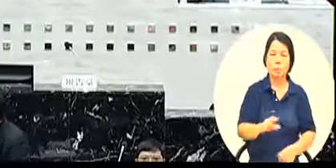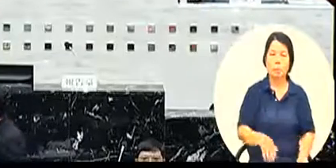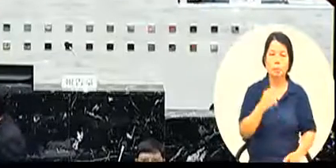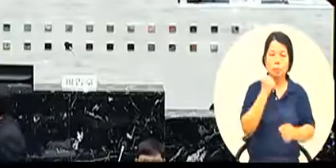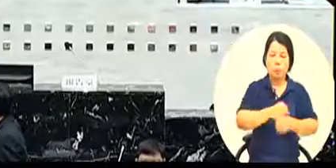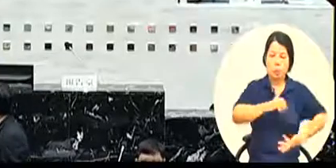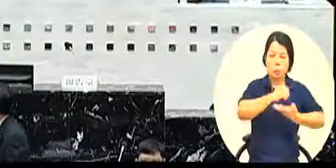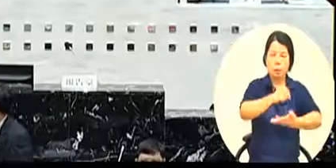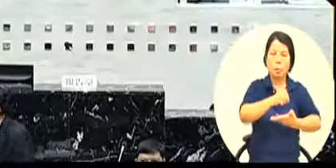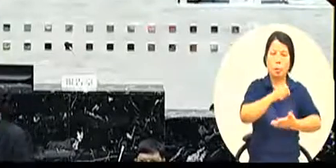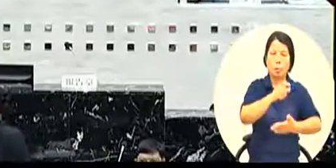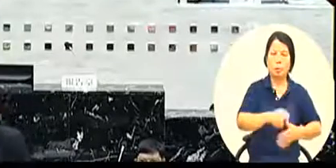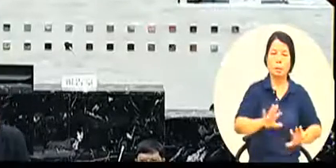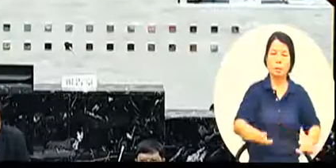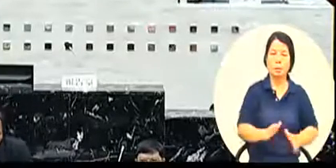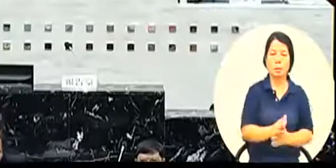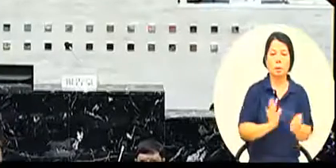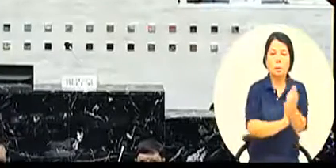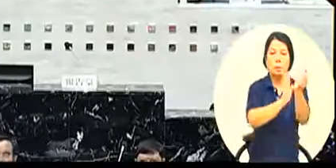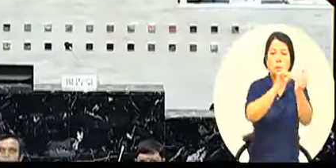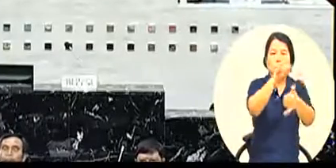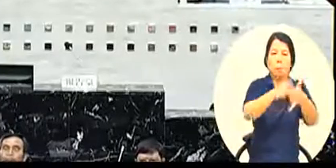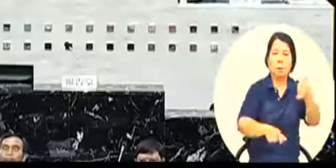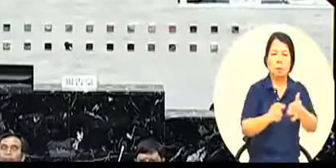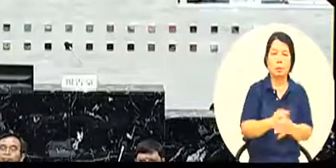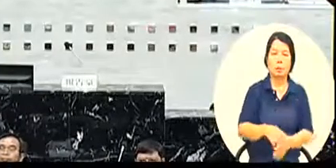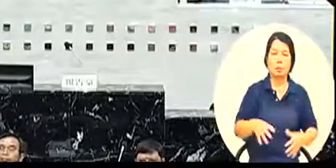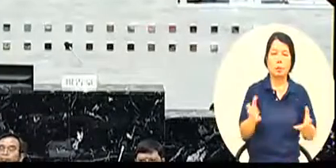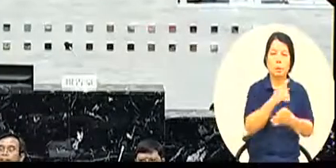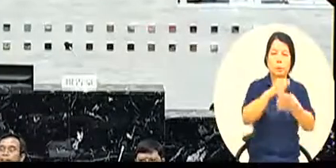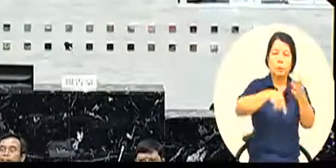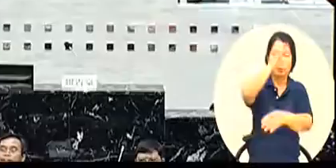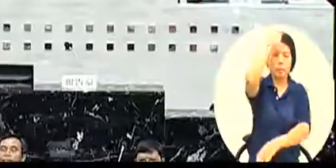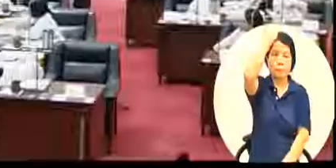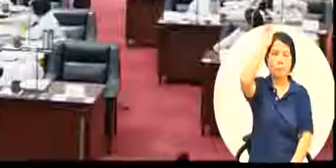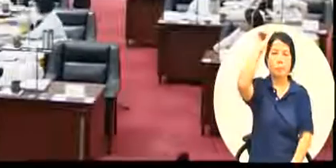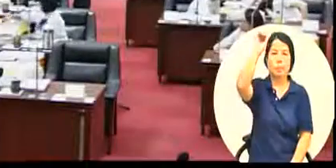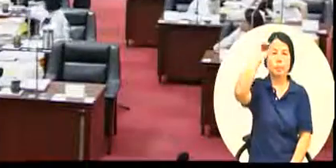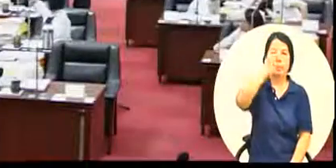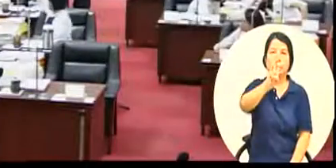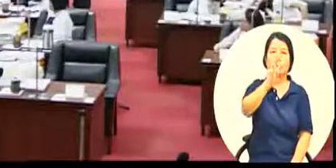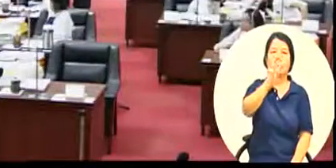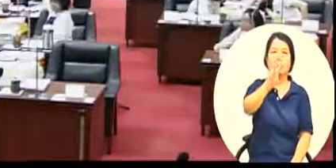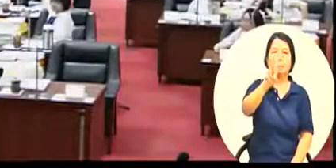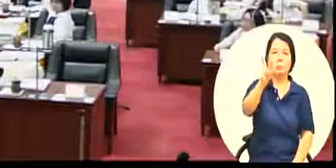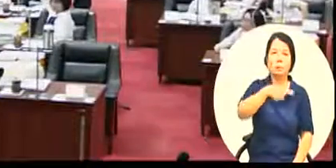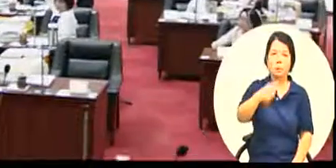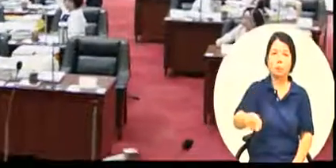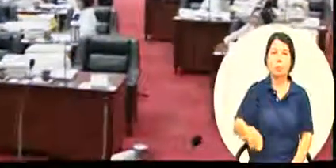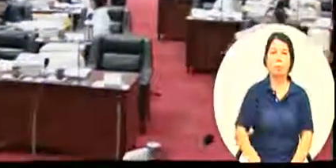样的建议案嘛，哈，那支持本案的同仁请举手。原来的那32个是不是？